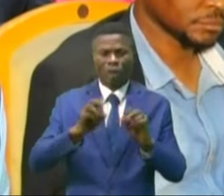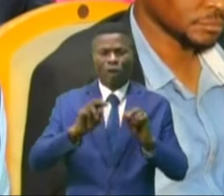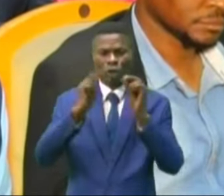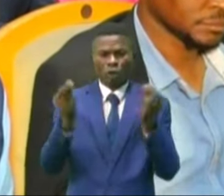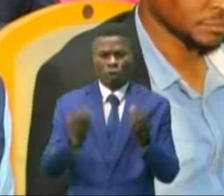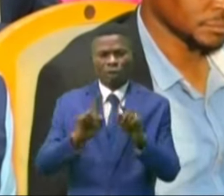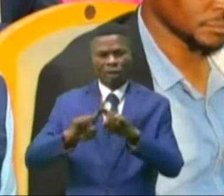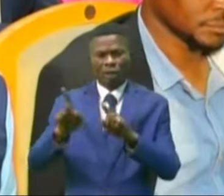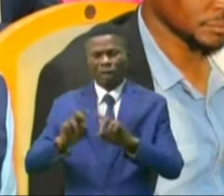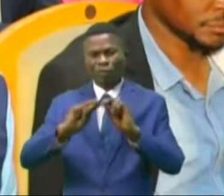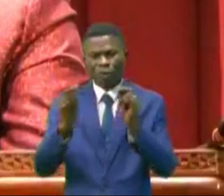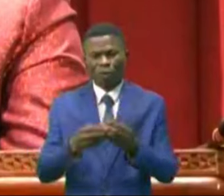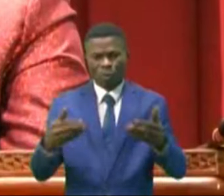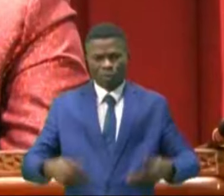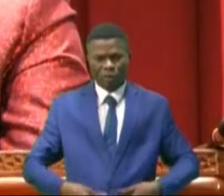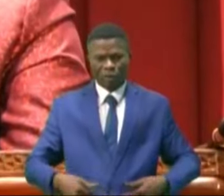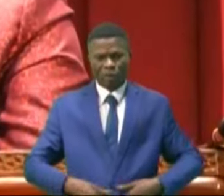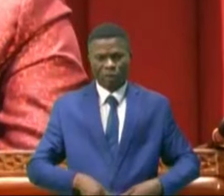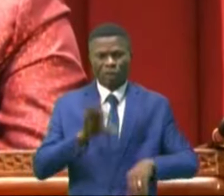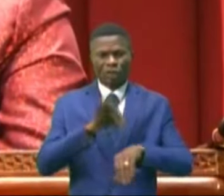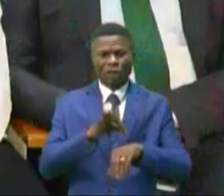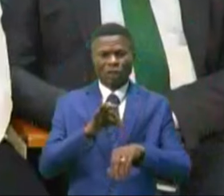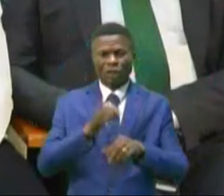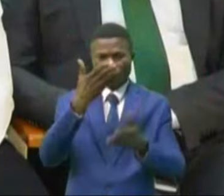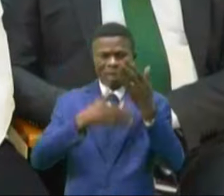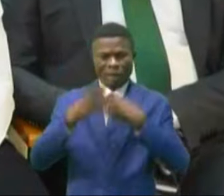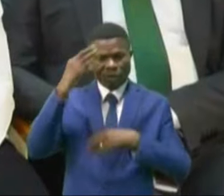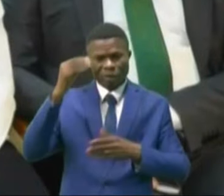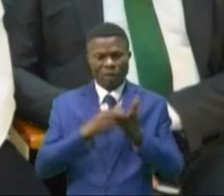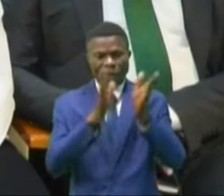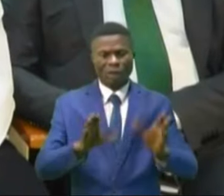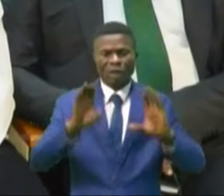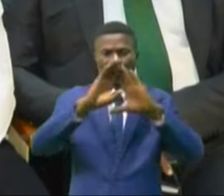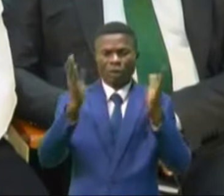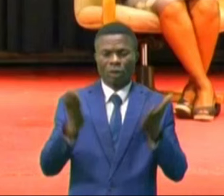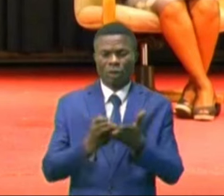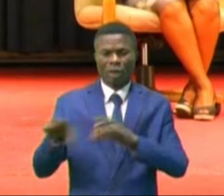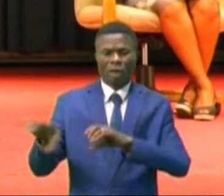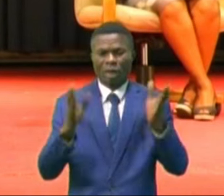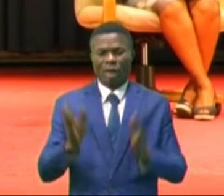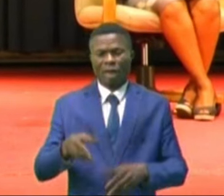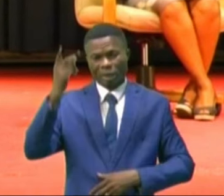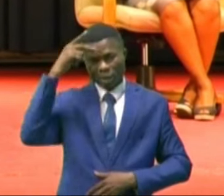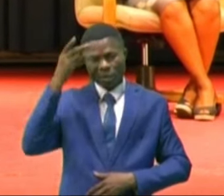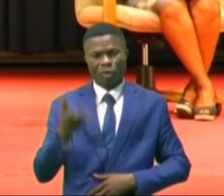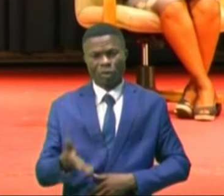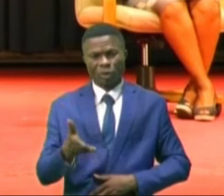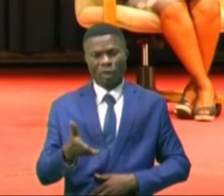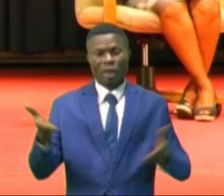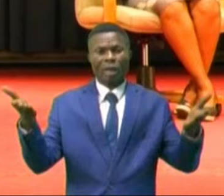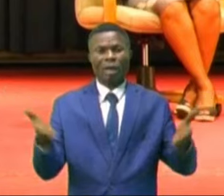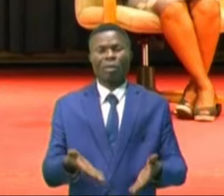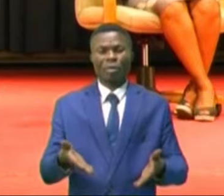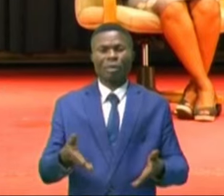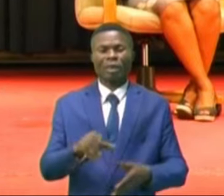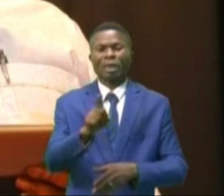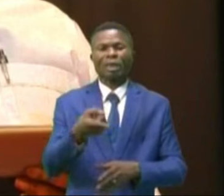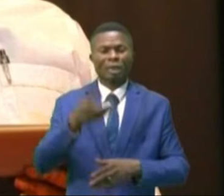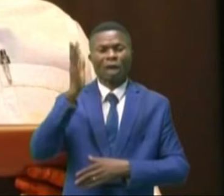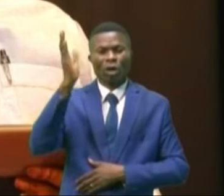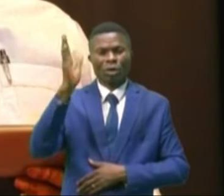intergénérationnel est un cadre qui offre l'opportunité d'échange entre les leaders communautaires et les acteurs politiques. Présent à cette